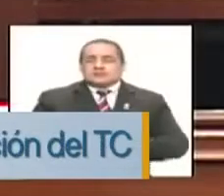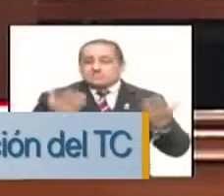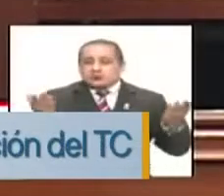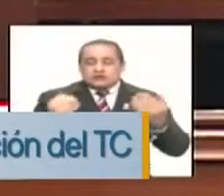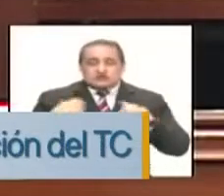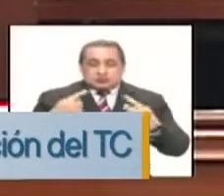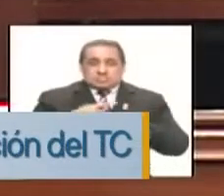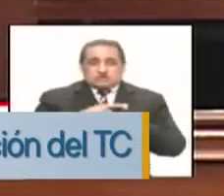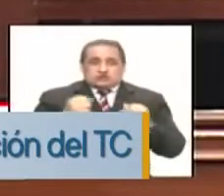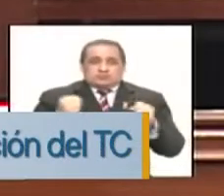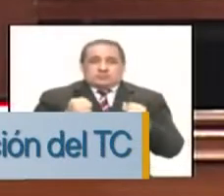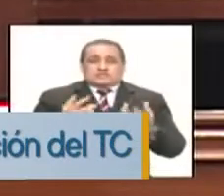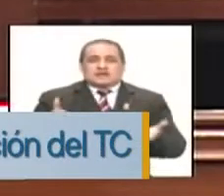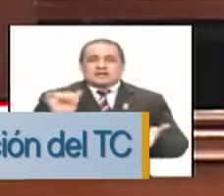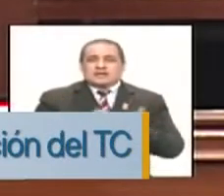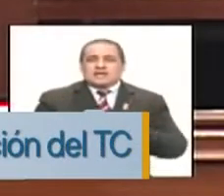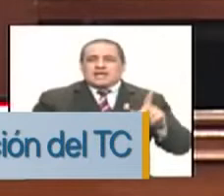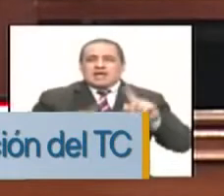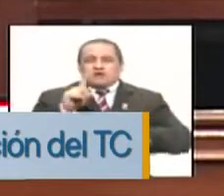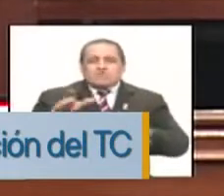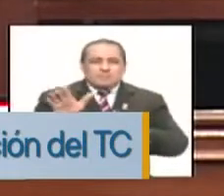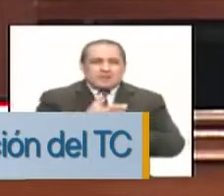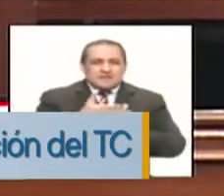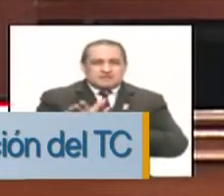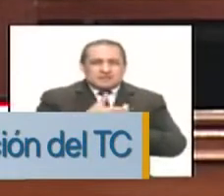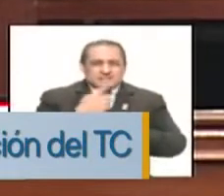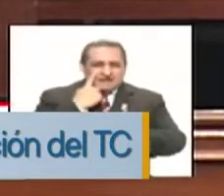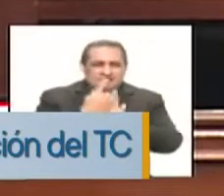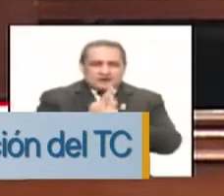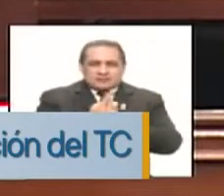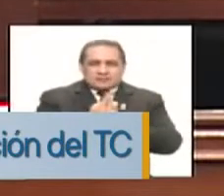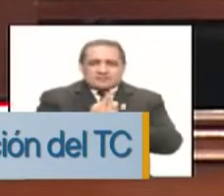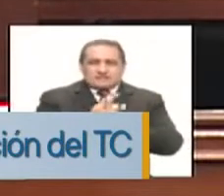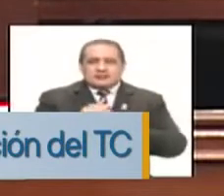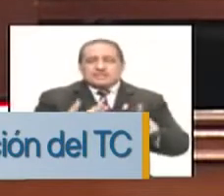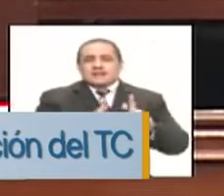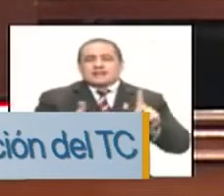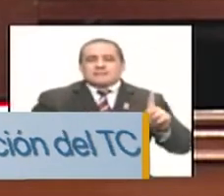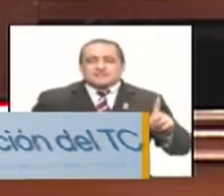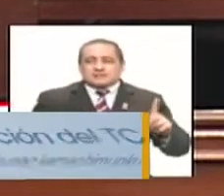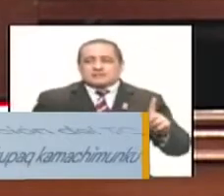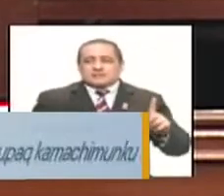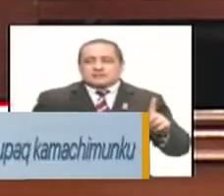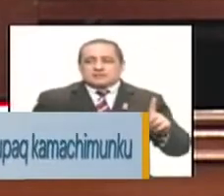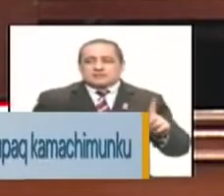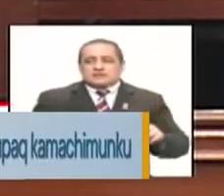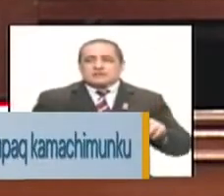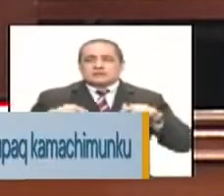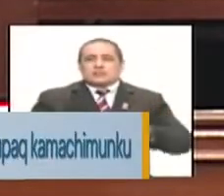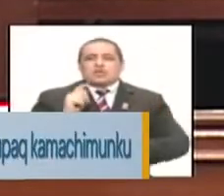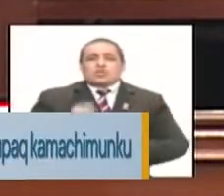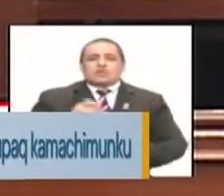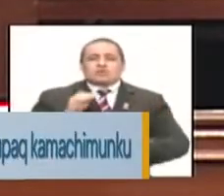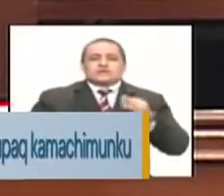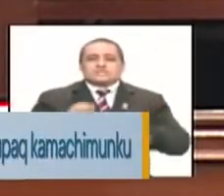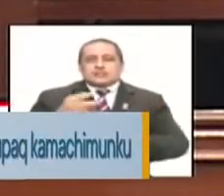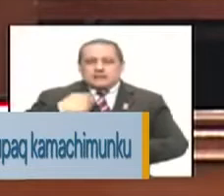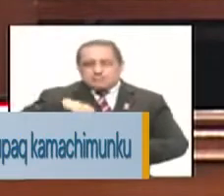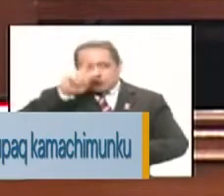me extraña. Kikin poder judicial umanchajmi chaita jamaña kurja. Chay